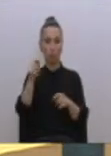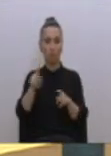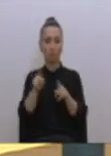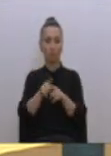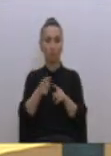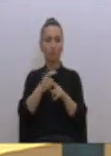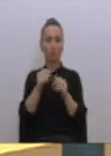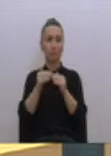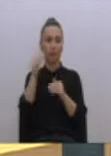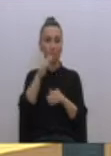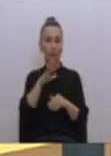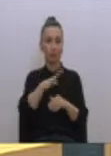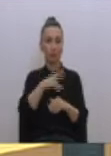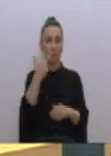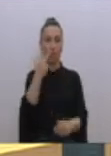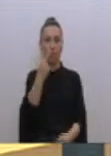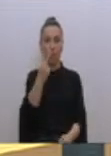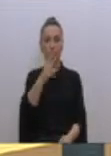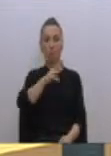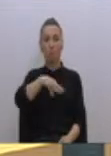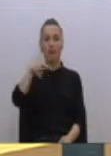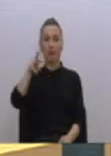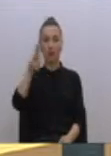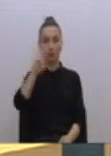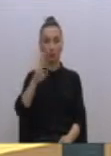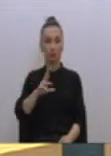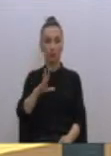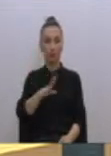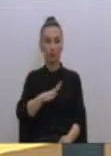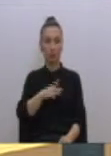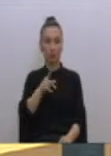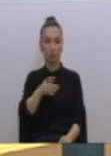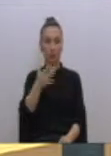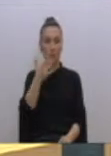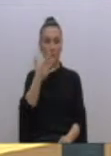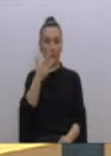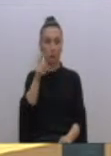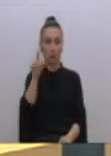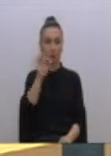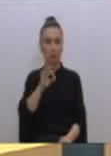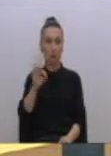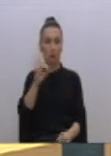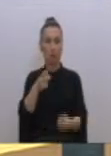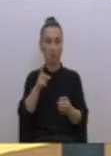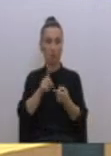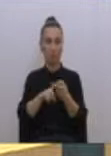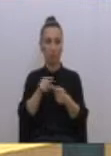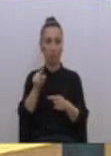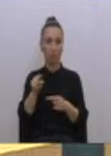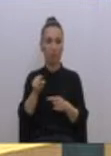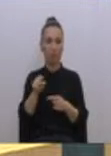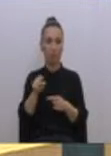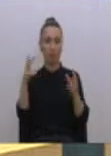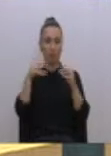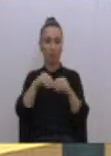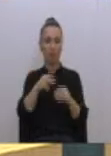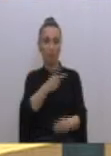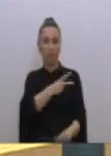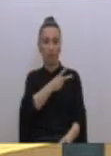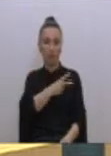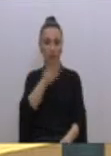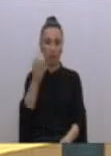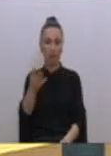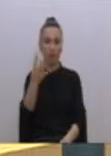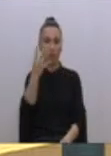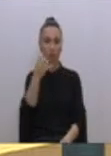alien mahali, cu gasul tes, 1 miliard dolari scada, ce arba, pirda periodul scaur investiție, bisa, moțulobam, nu, scuze, se cuie că ne bine,